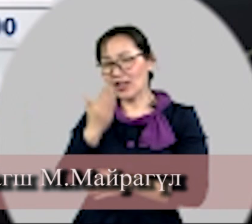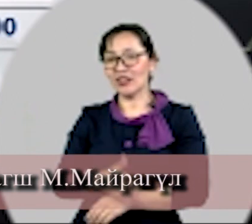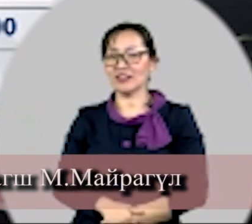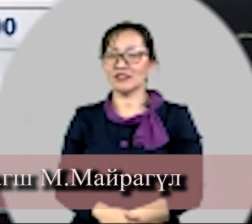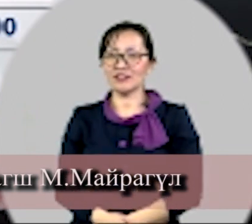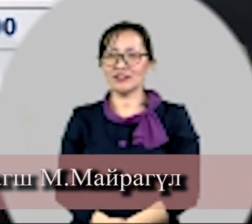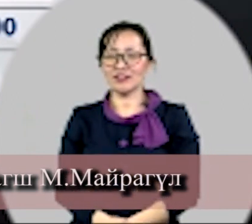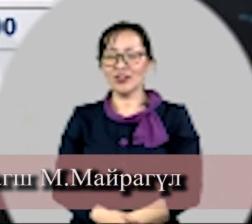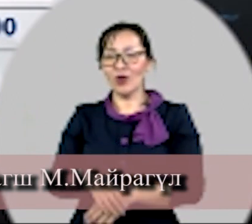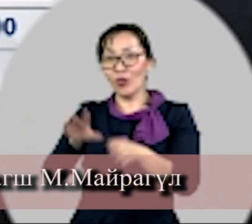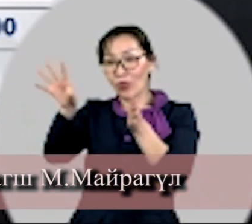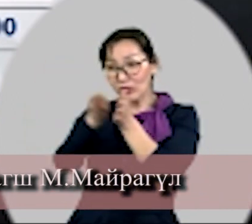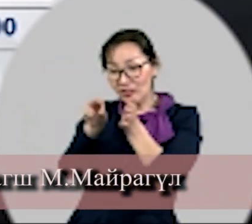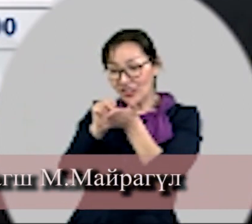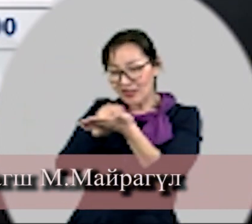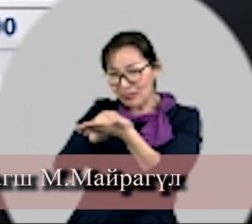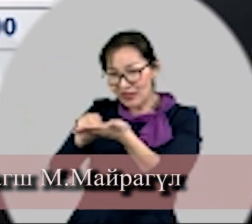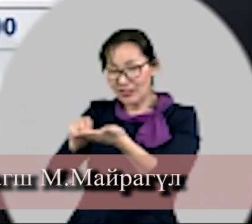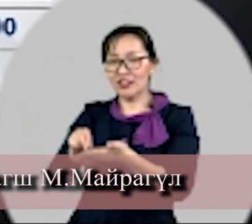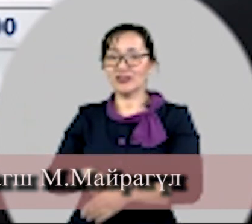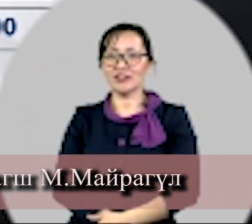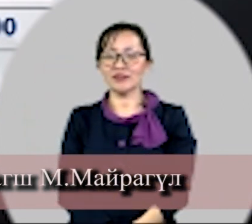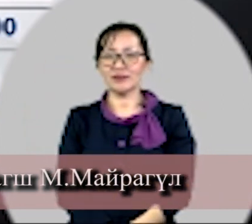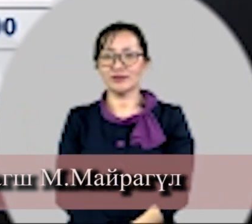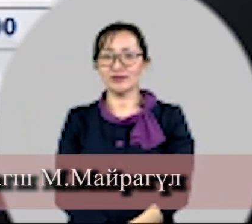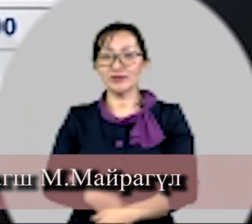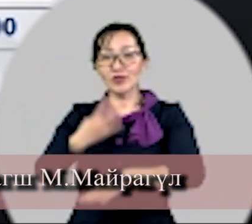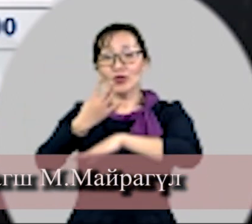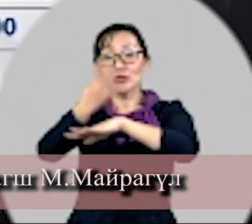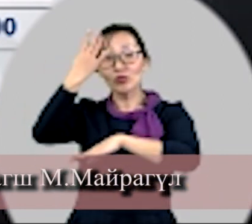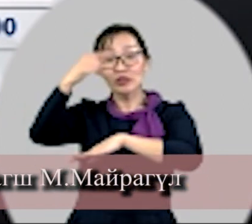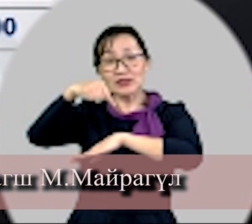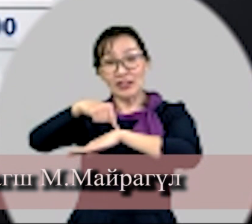суық. Бұнда ауа температурасы алуын.